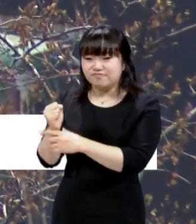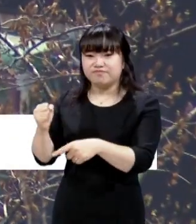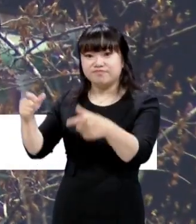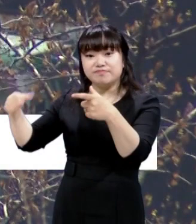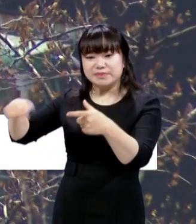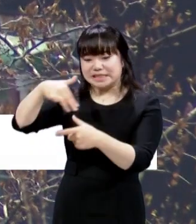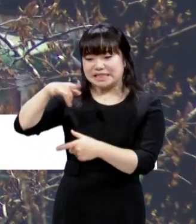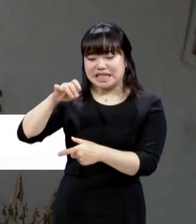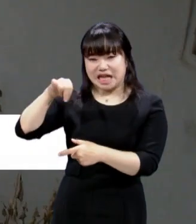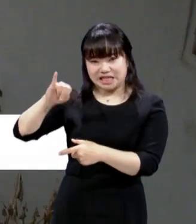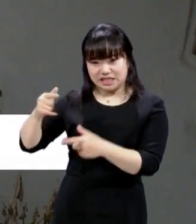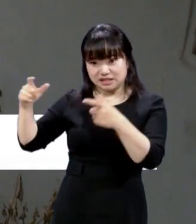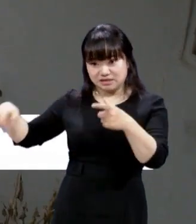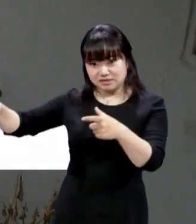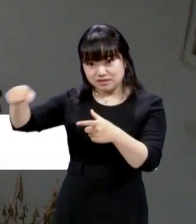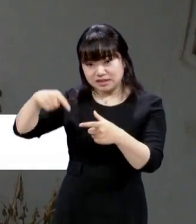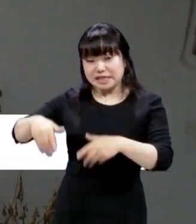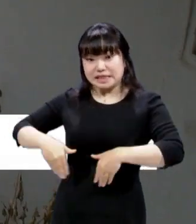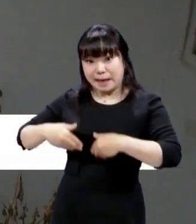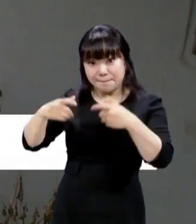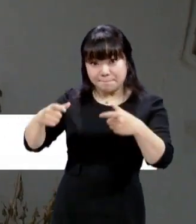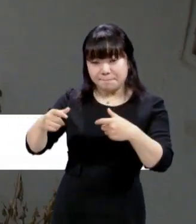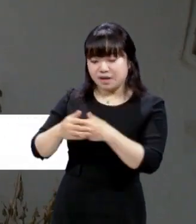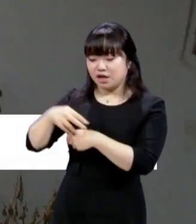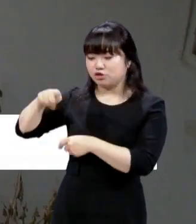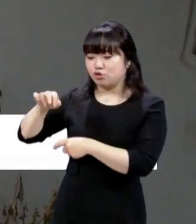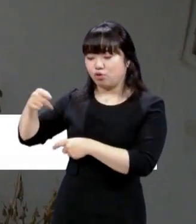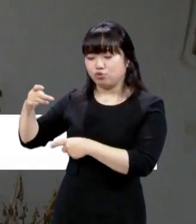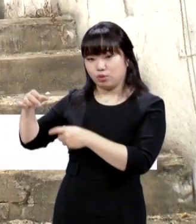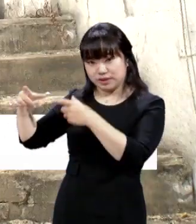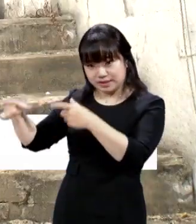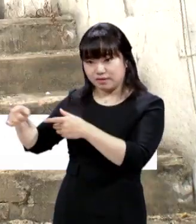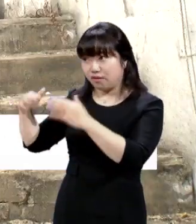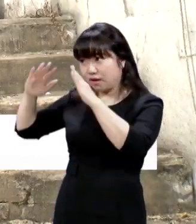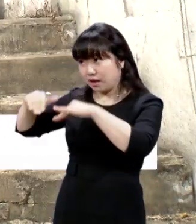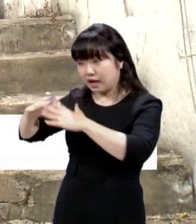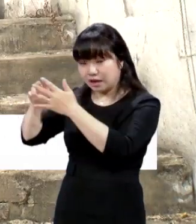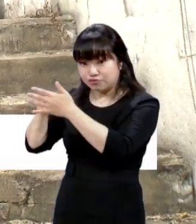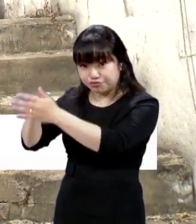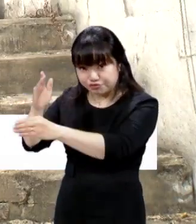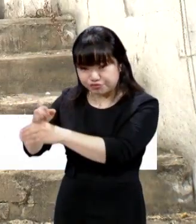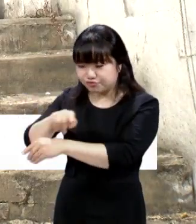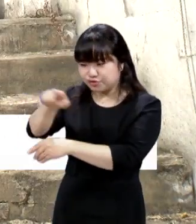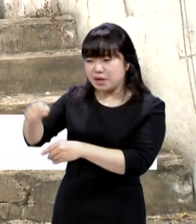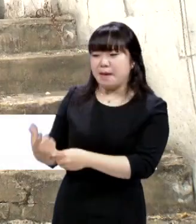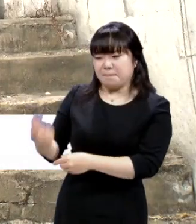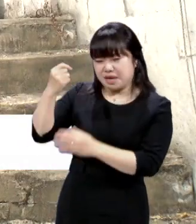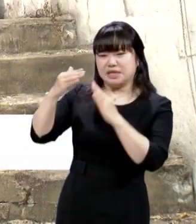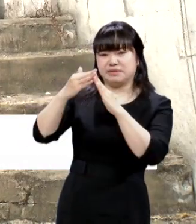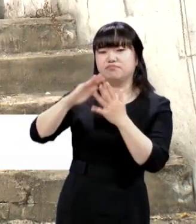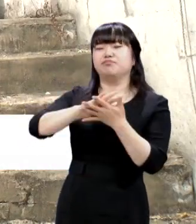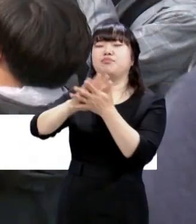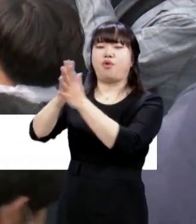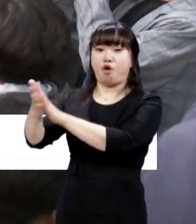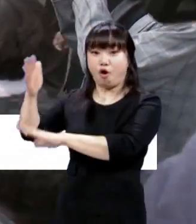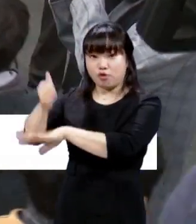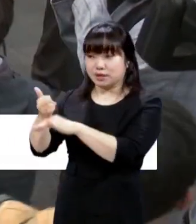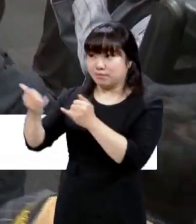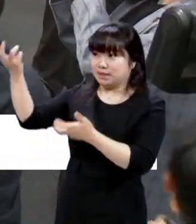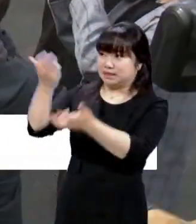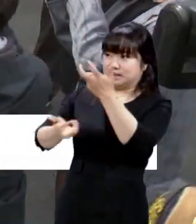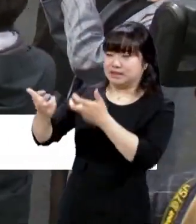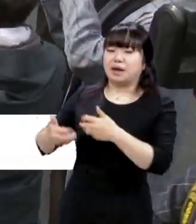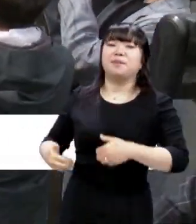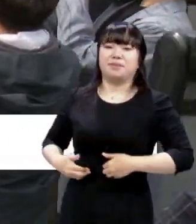창신 1동 남측 국왕과 창신 3동 재개발이 추진되고 있는 만큼 주거환경이 변해야 빙구 일도 가능하다